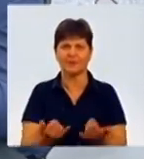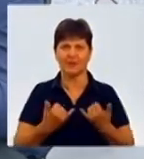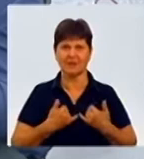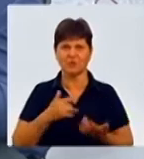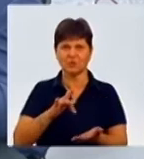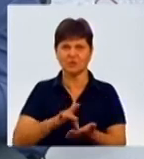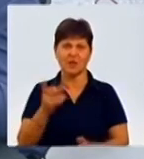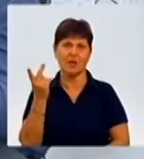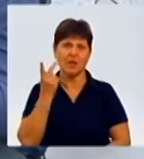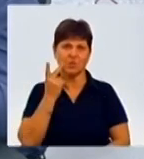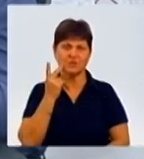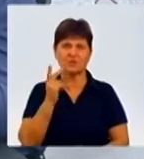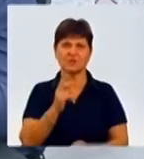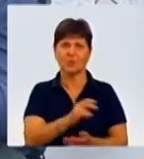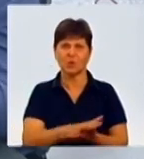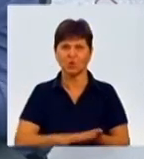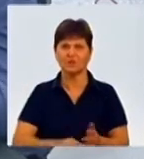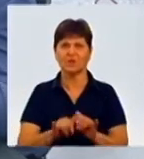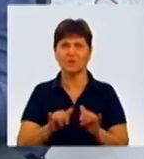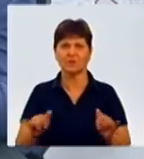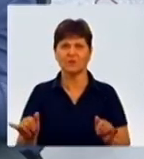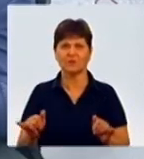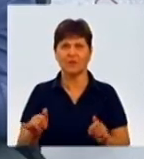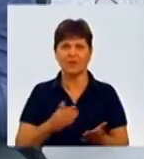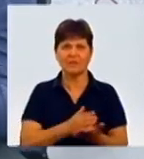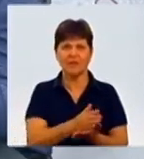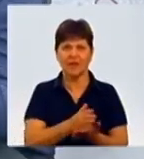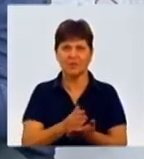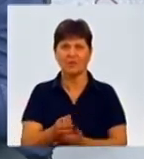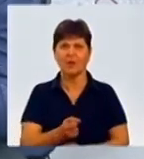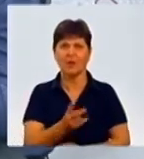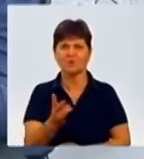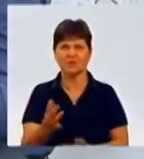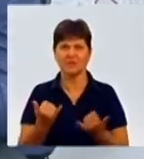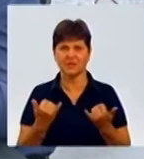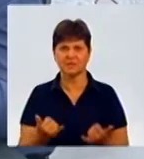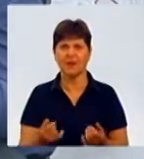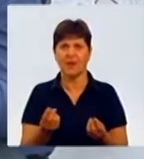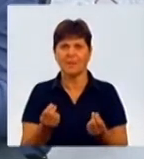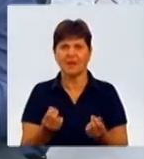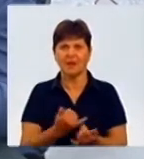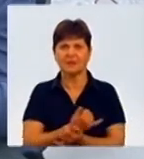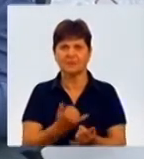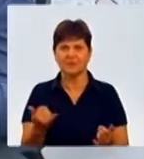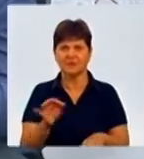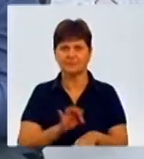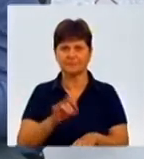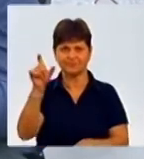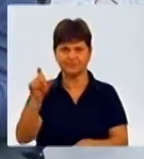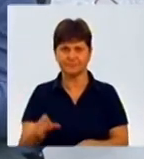постійно продовжується розвиток усіх цих напрямів, оскільки зараз матеріальна забезпеченість пацієнтів,